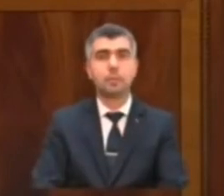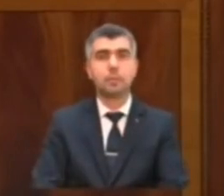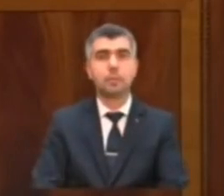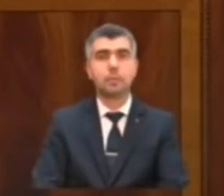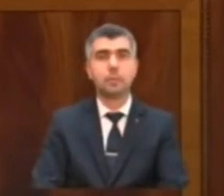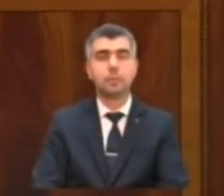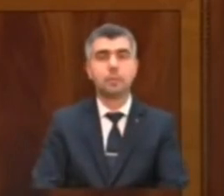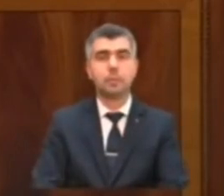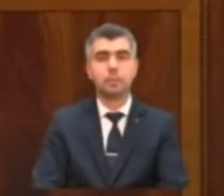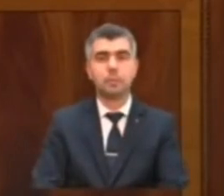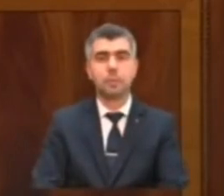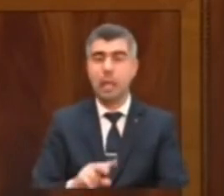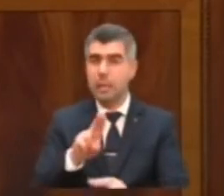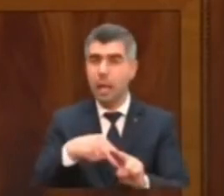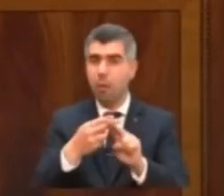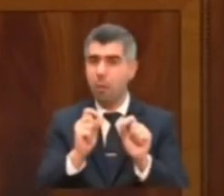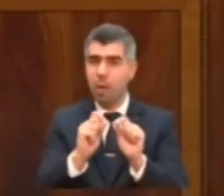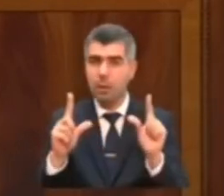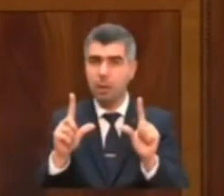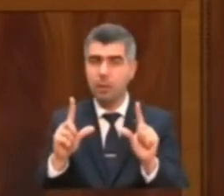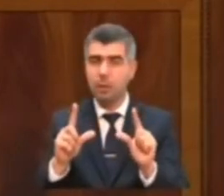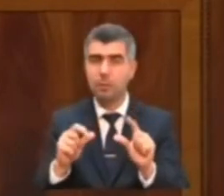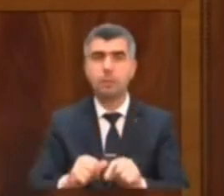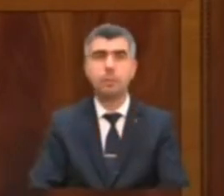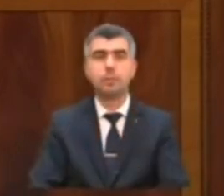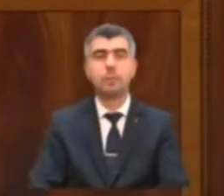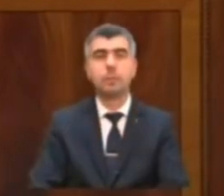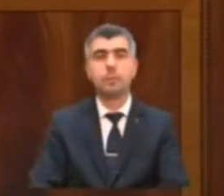الجواب واضح. أولا وقبل كل شيء،